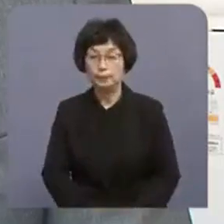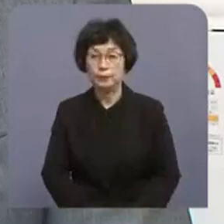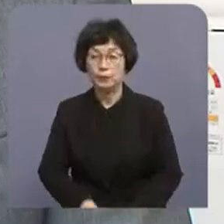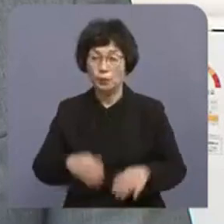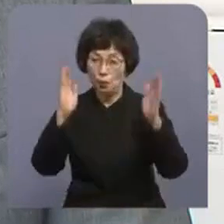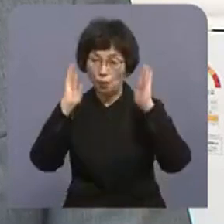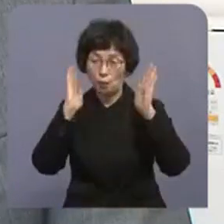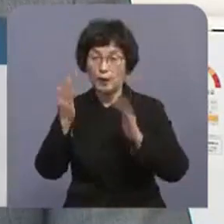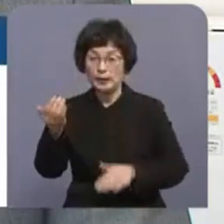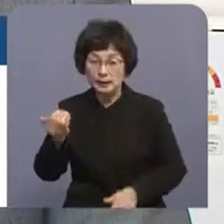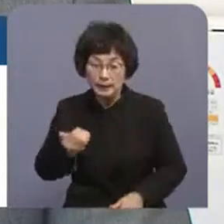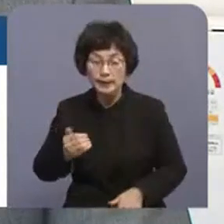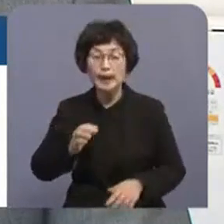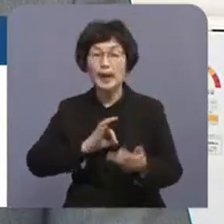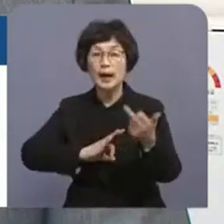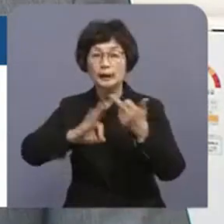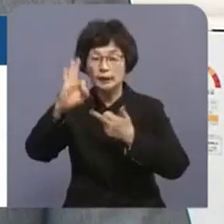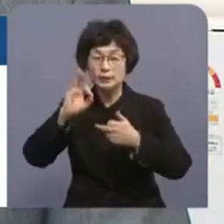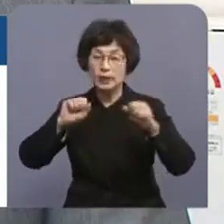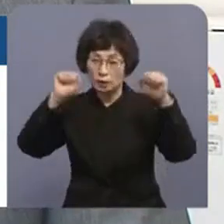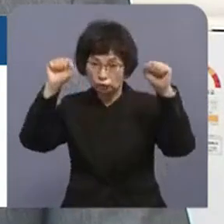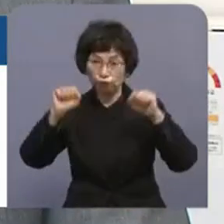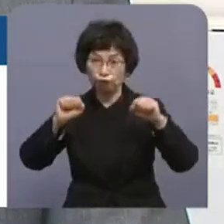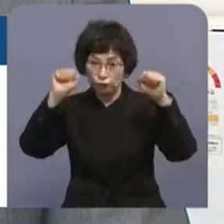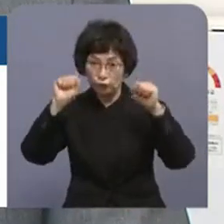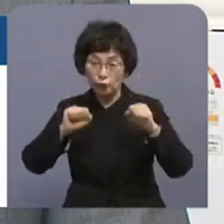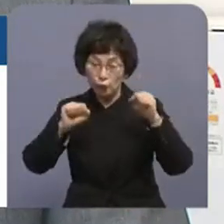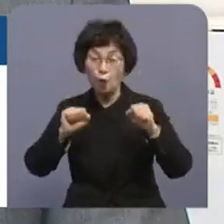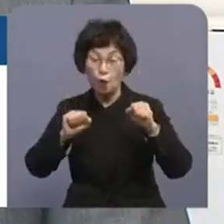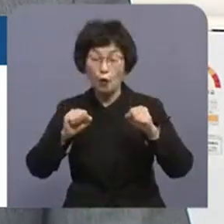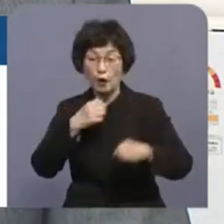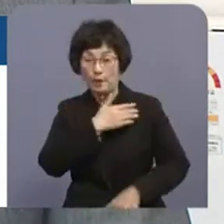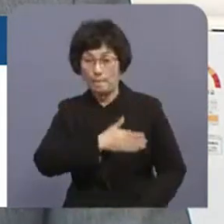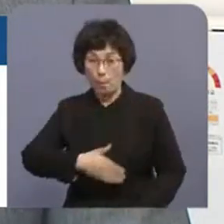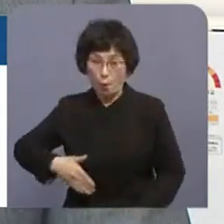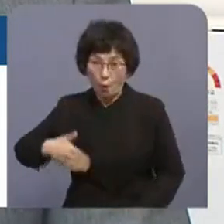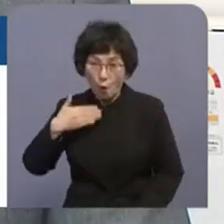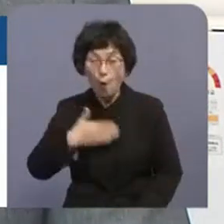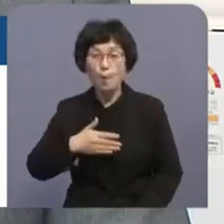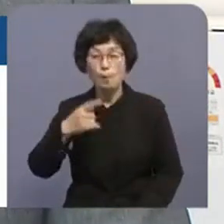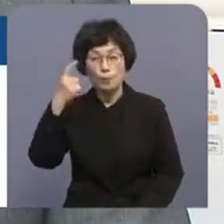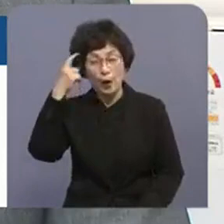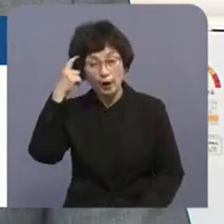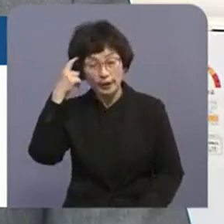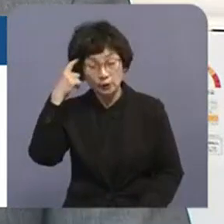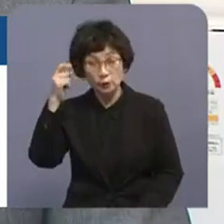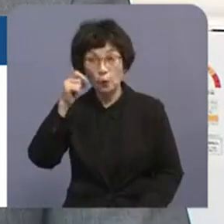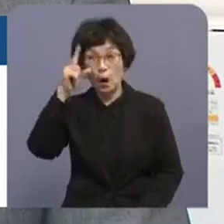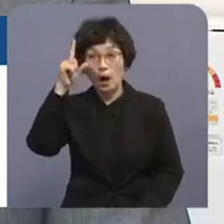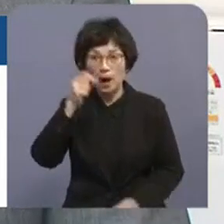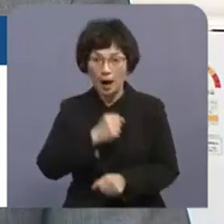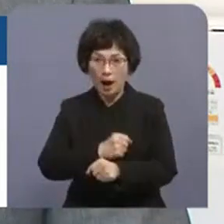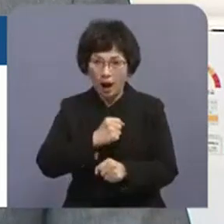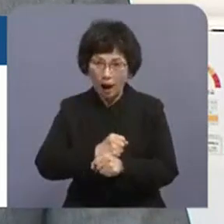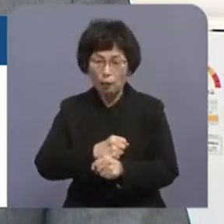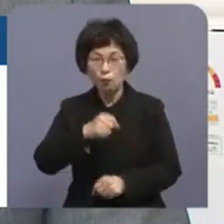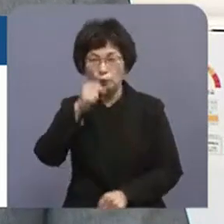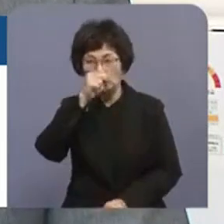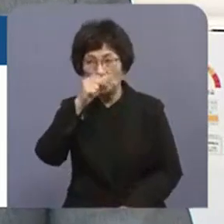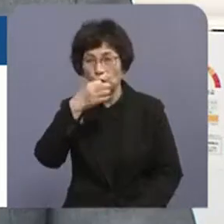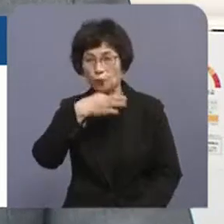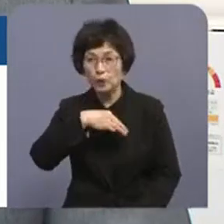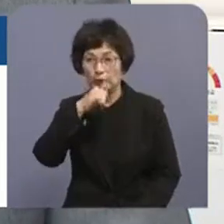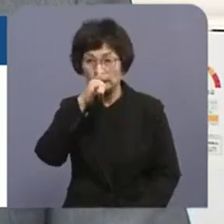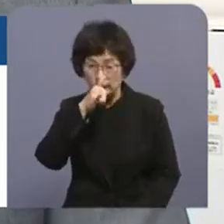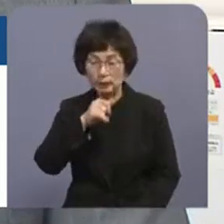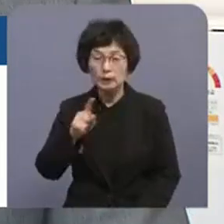전에 아침에 하는 신체 활동은 학생들의 두뇌를 자극해서 학습 능력이 굉장히 긍정적인 효과를 가지고요.